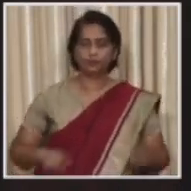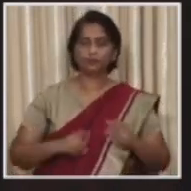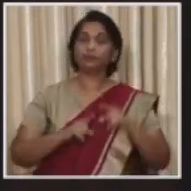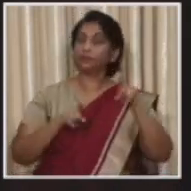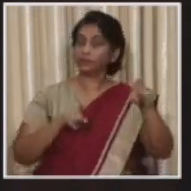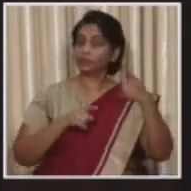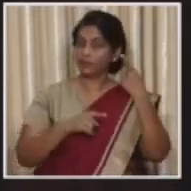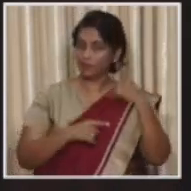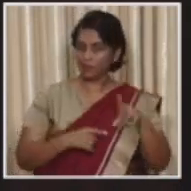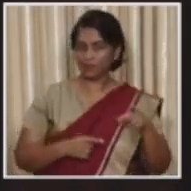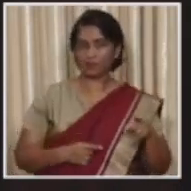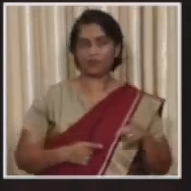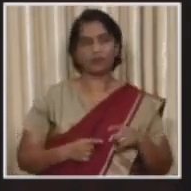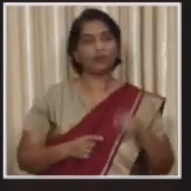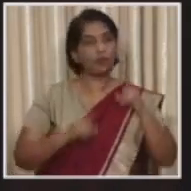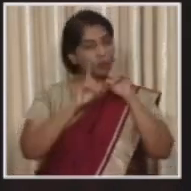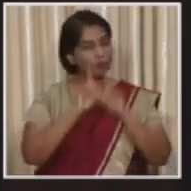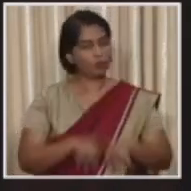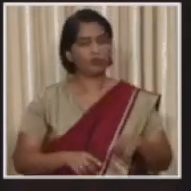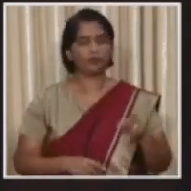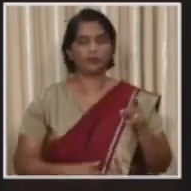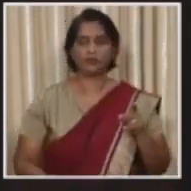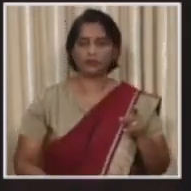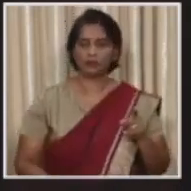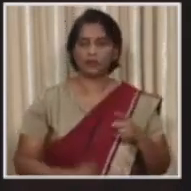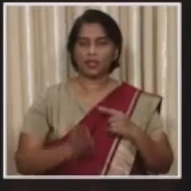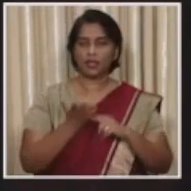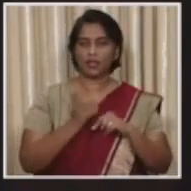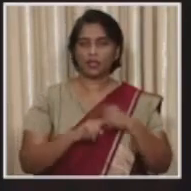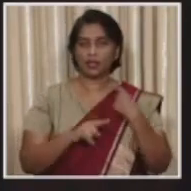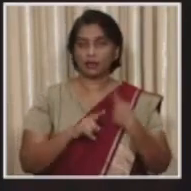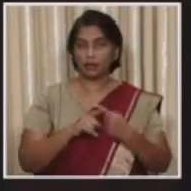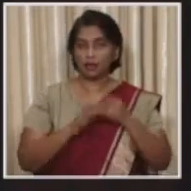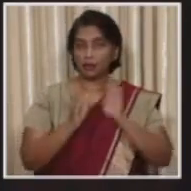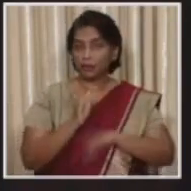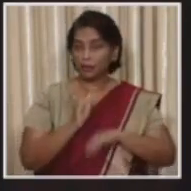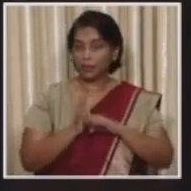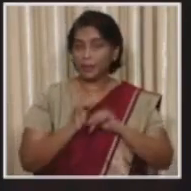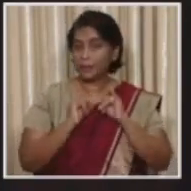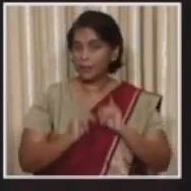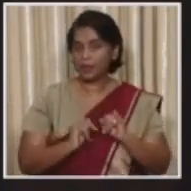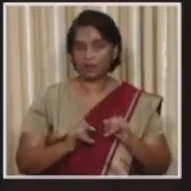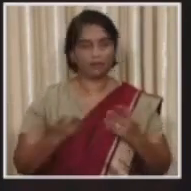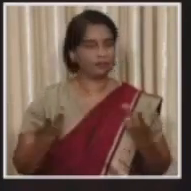ඒ නිසා එවැනි බදු කප්පාදුවක් නරක නැහැ.